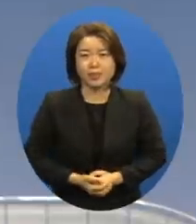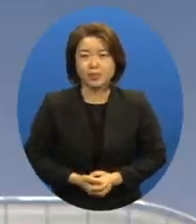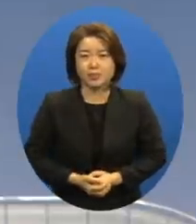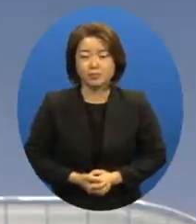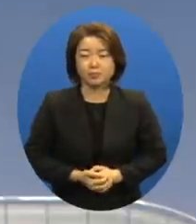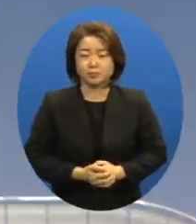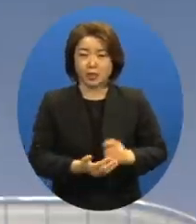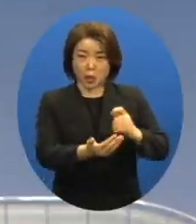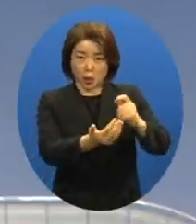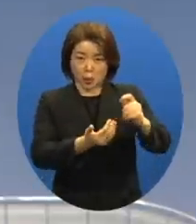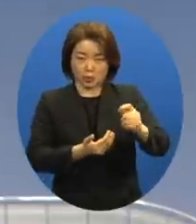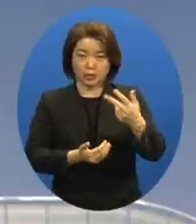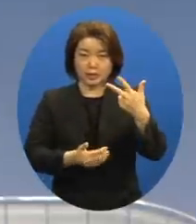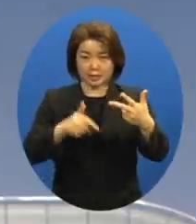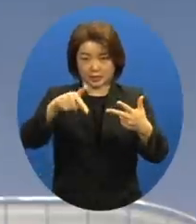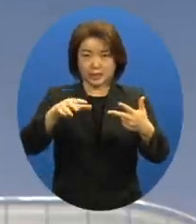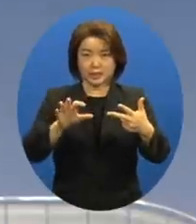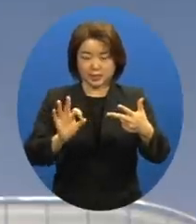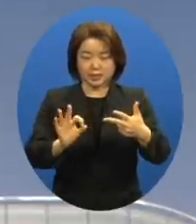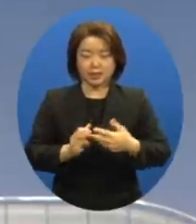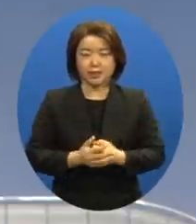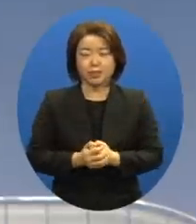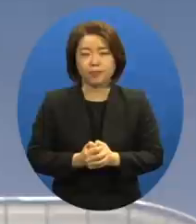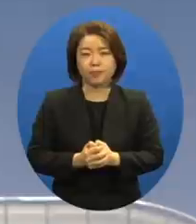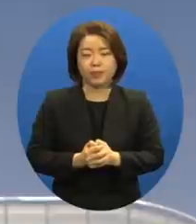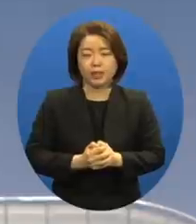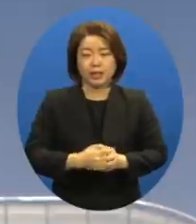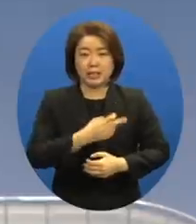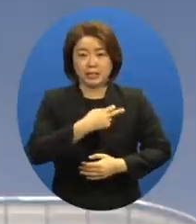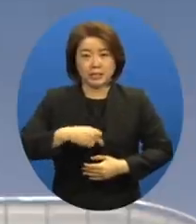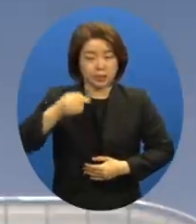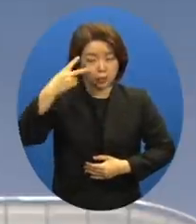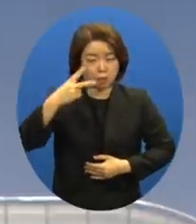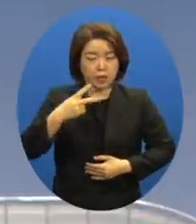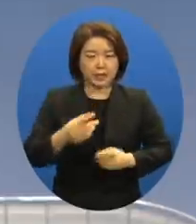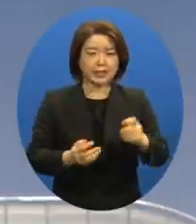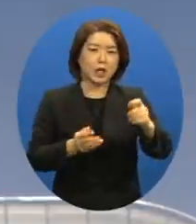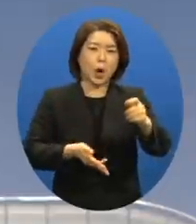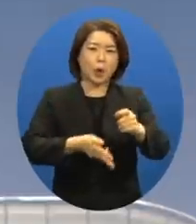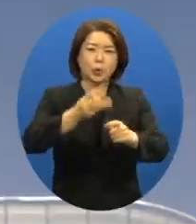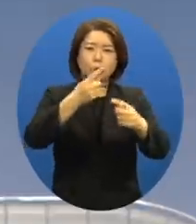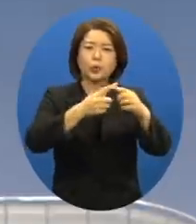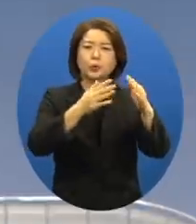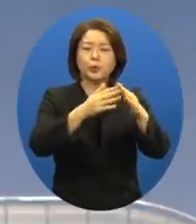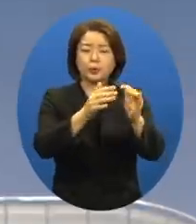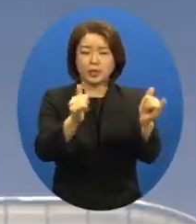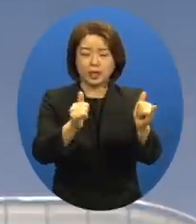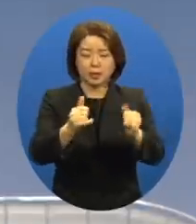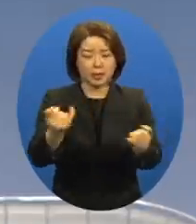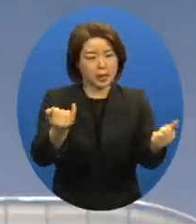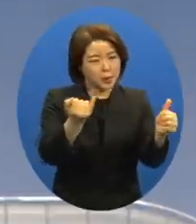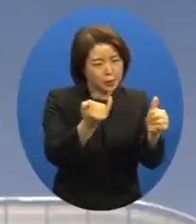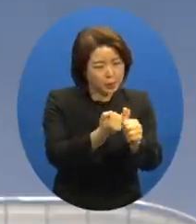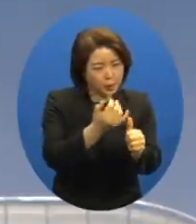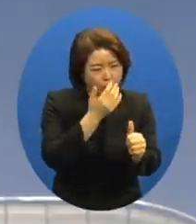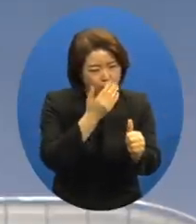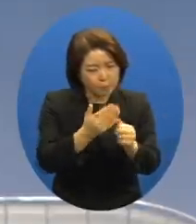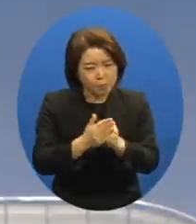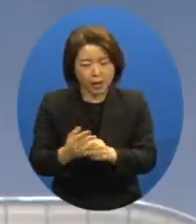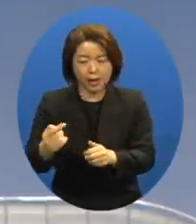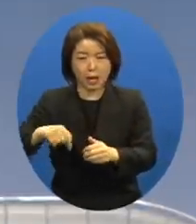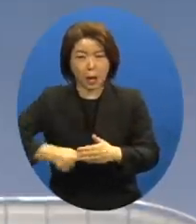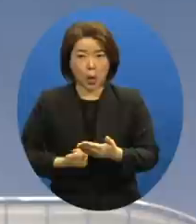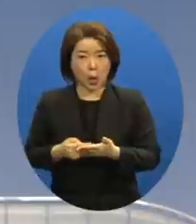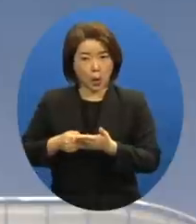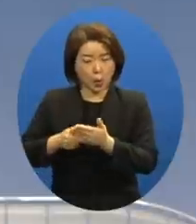고린도전서 7장 해서 사도 바울이 고린도 교인들에게 결혼 해야 되느냐 독신으로 살아야 되느냐 하는